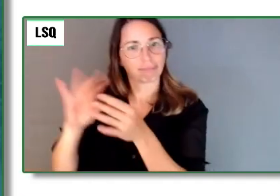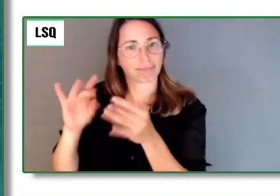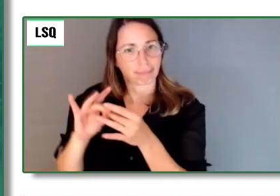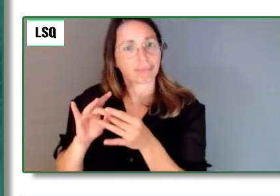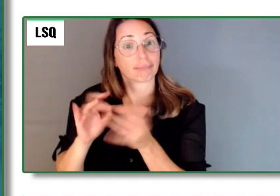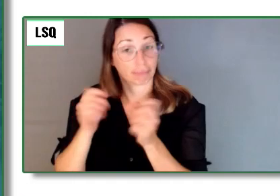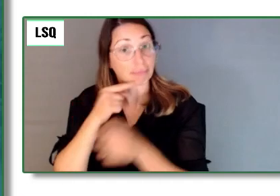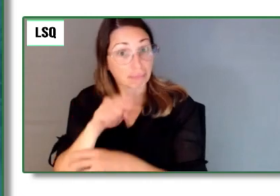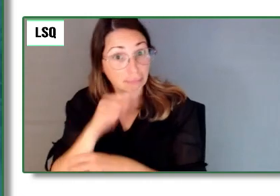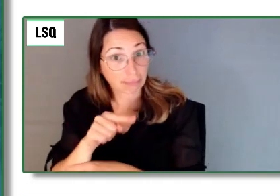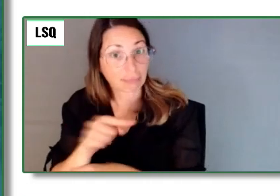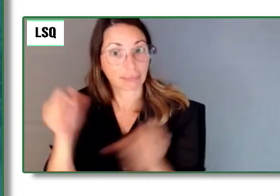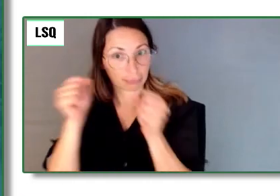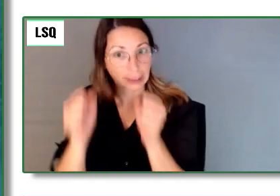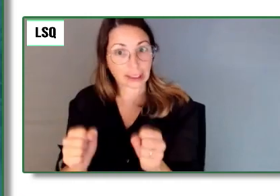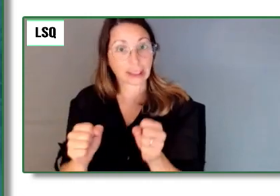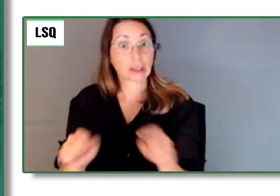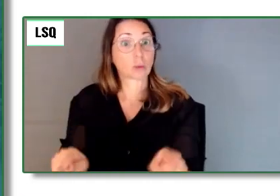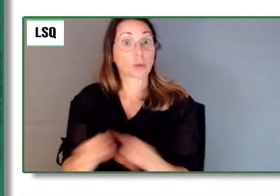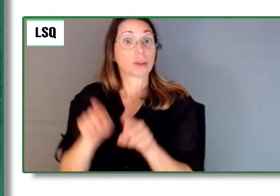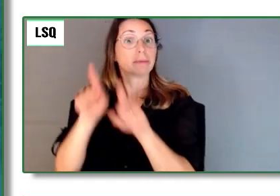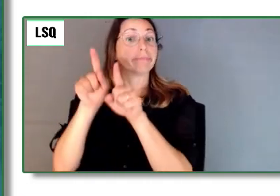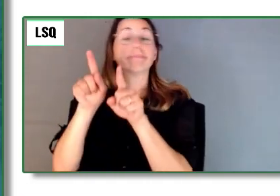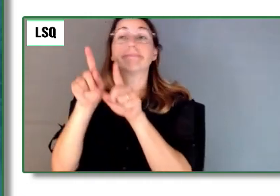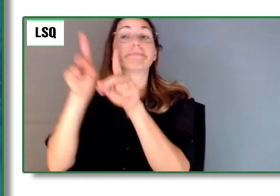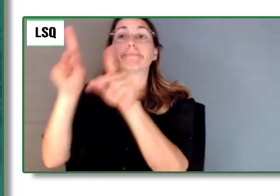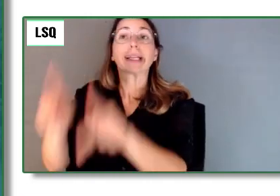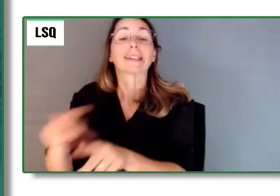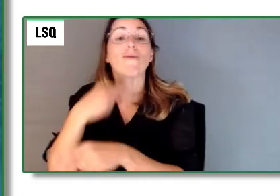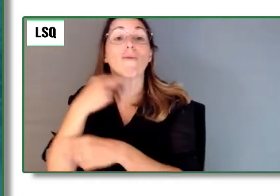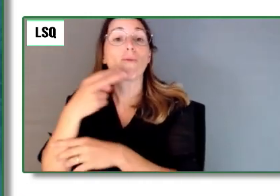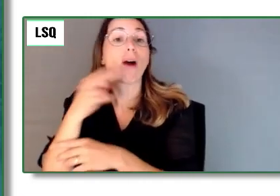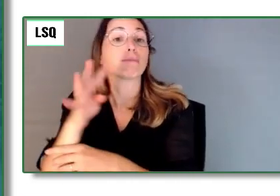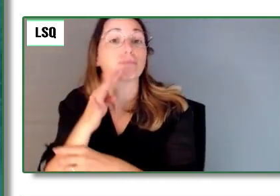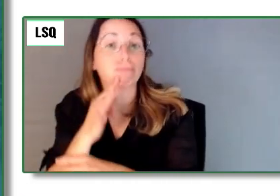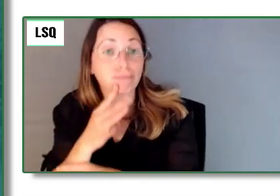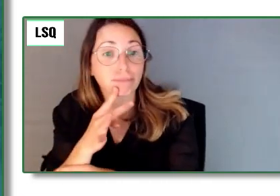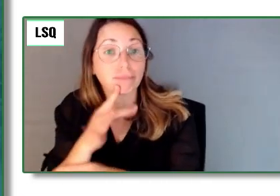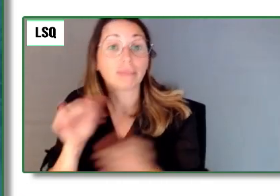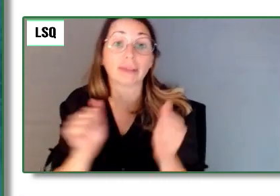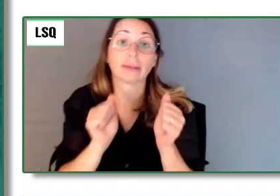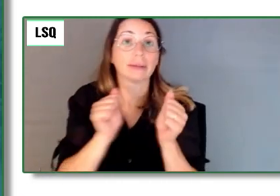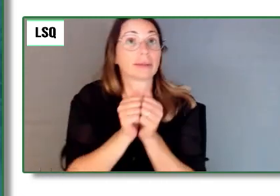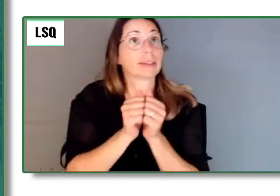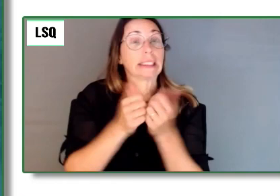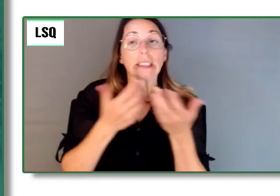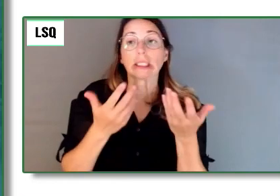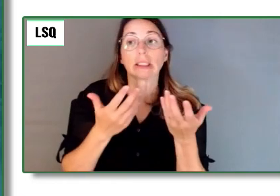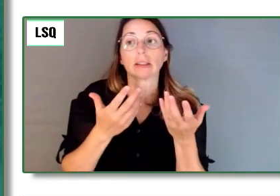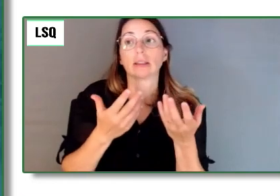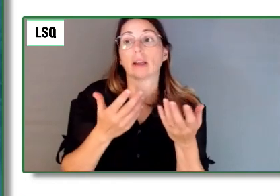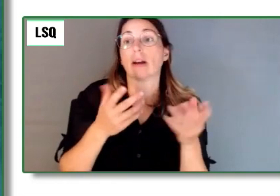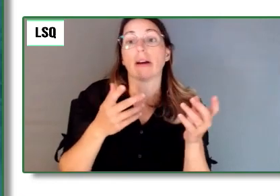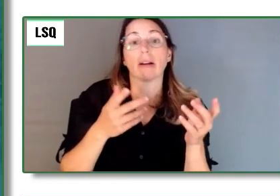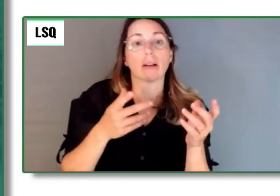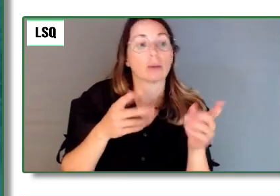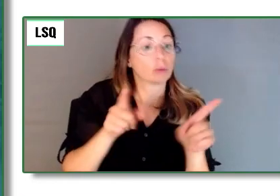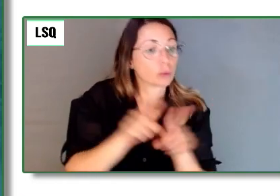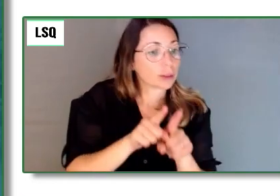bouées et les signes auditifs, c'est à batterie, on utilise Bluetooth